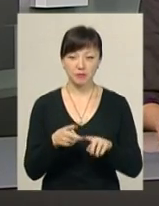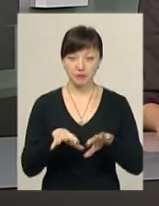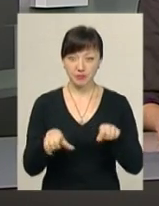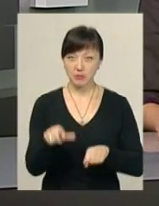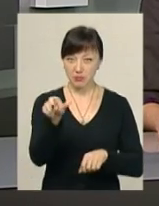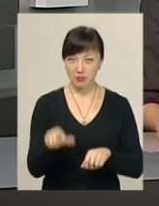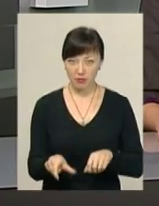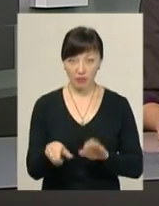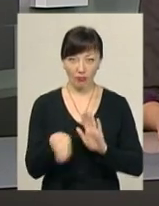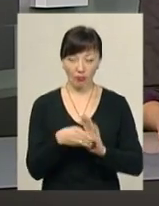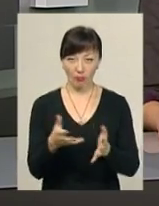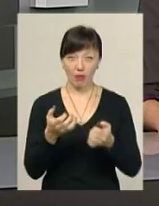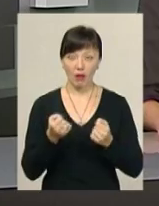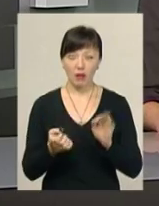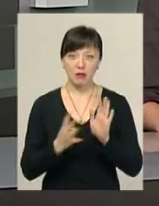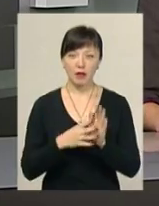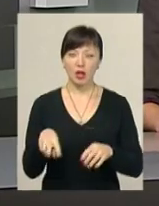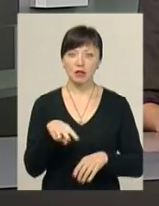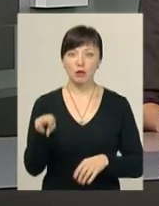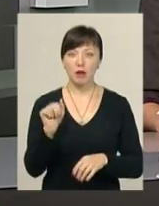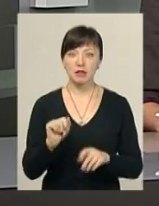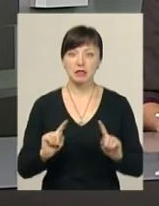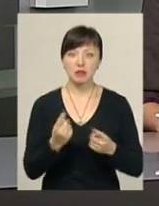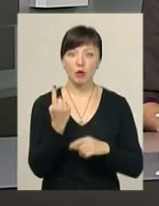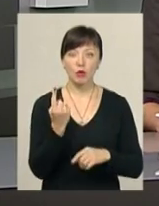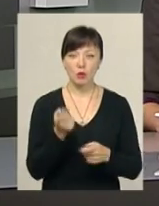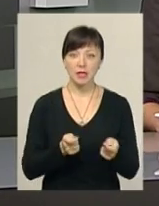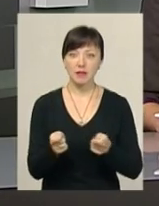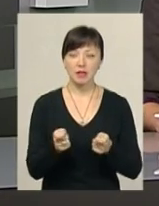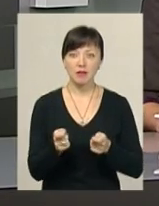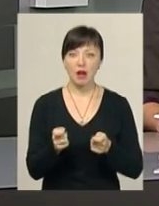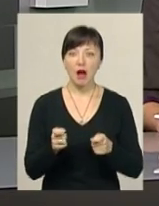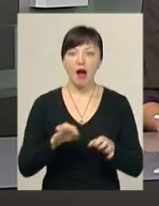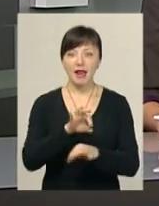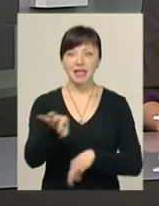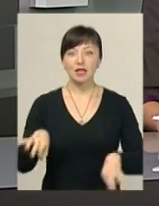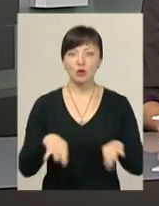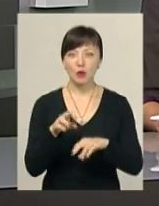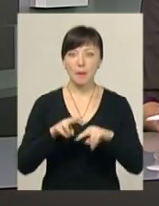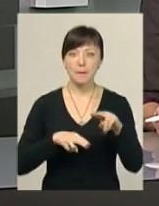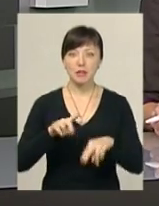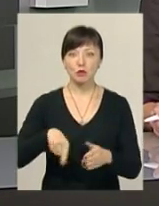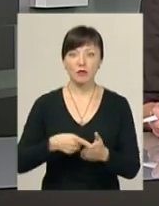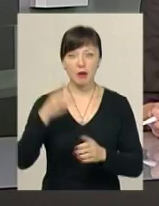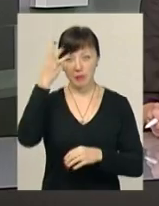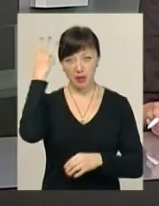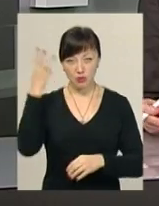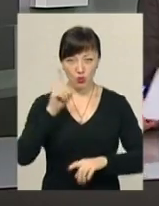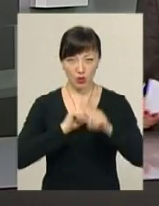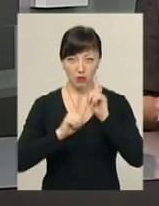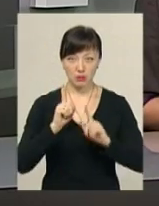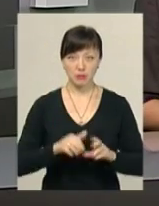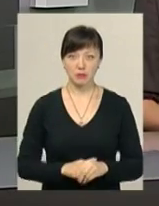який погорів на хабарі. 9 листопада затримали одного із керівників управління архітектури та містобудування Хмельницької міської